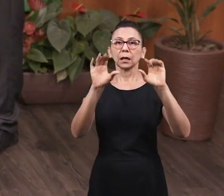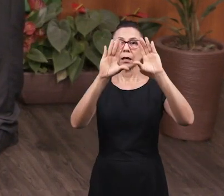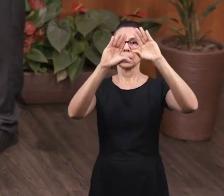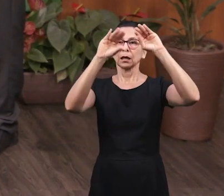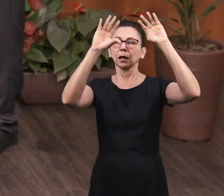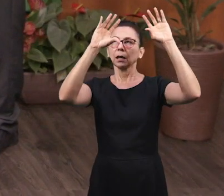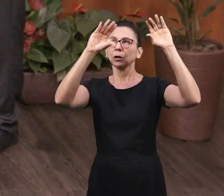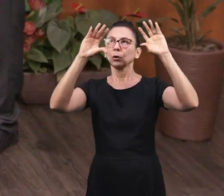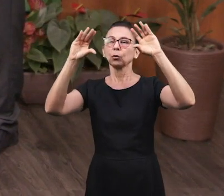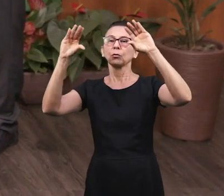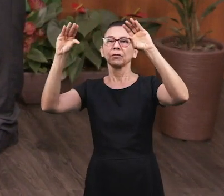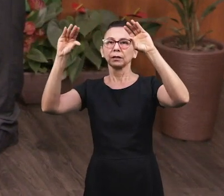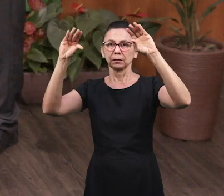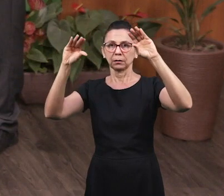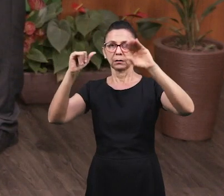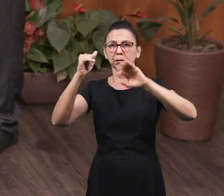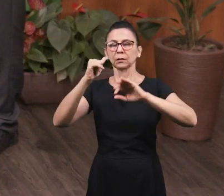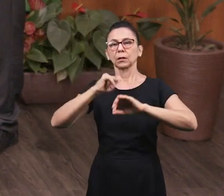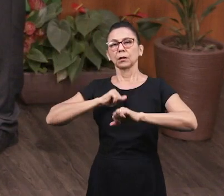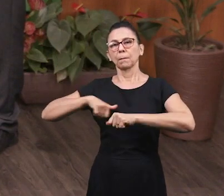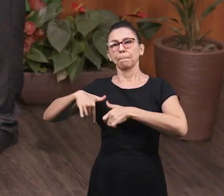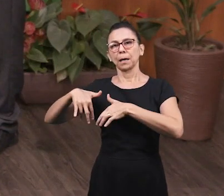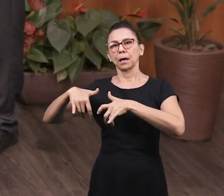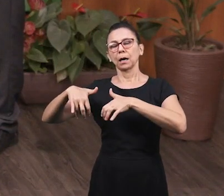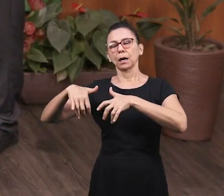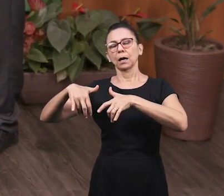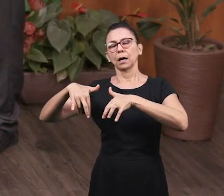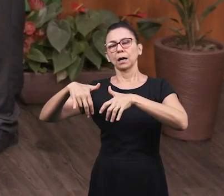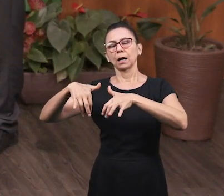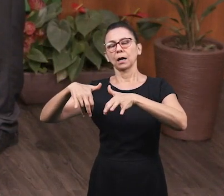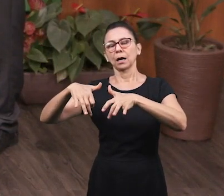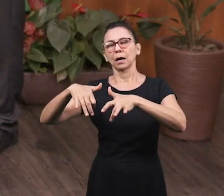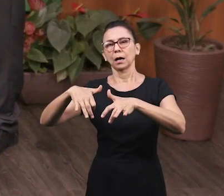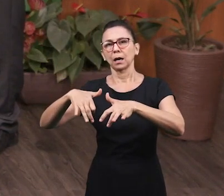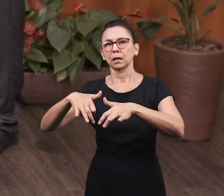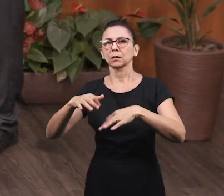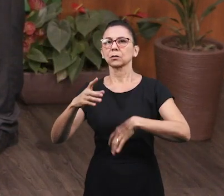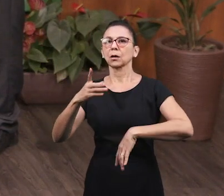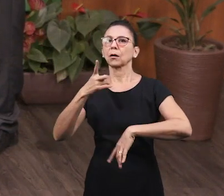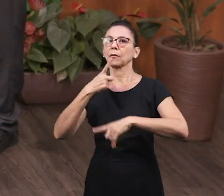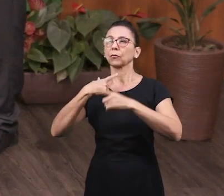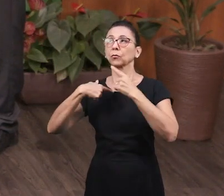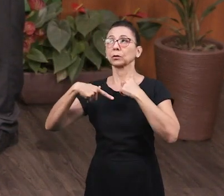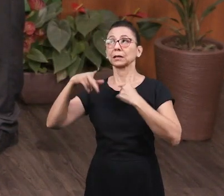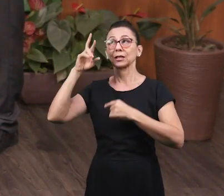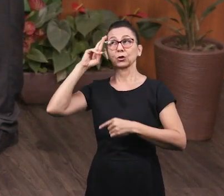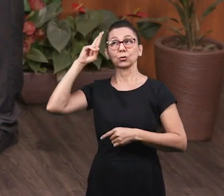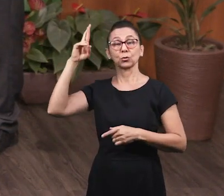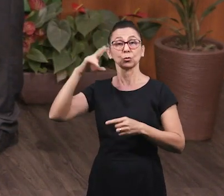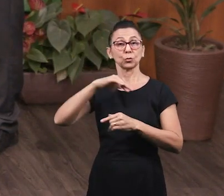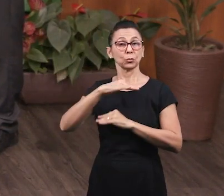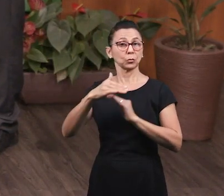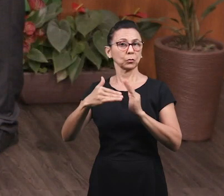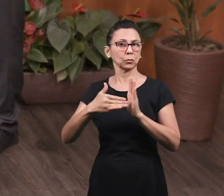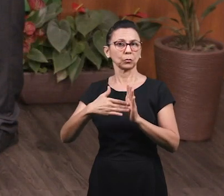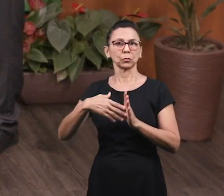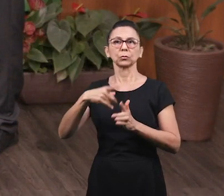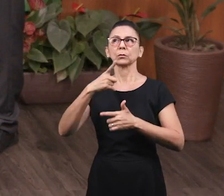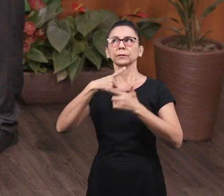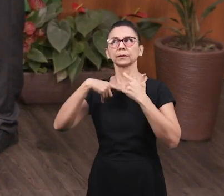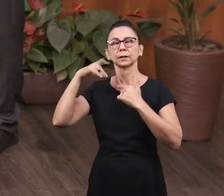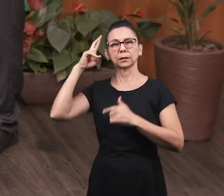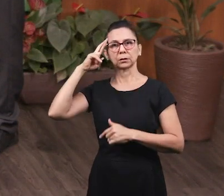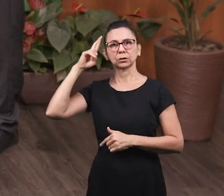ou il s'arrêtait. Il marchait selon la volonté de Dieu. Il ne pouvait pas faire ce qu'il voulait. Tout était révélé,